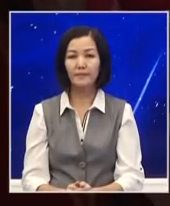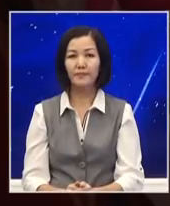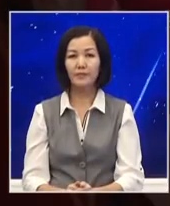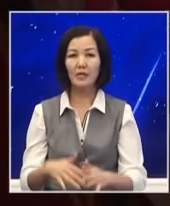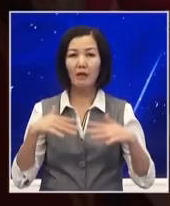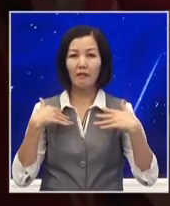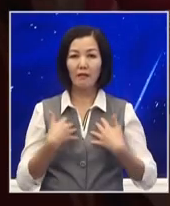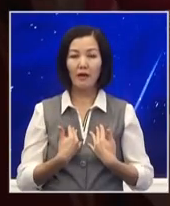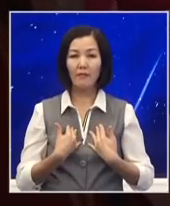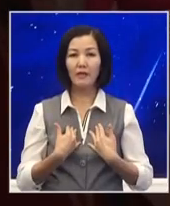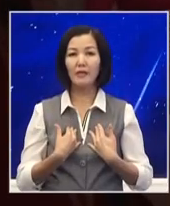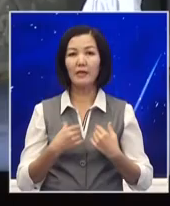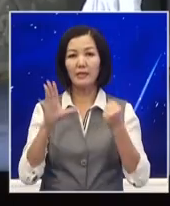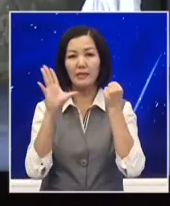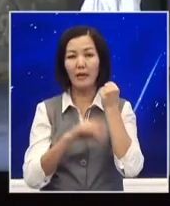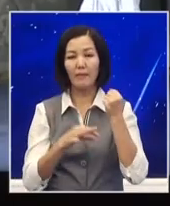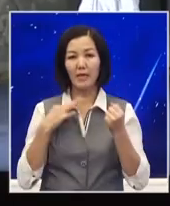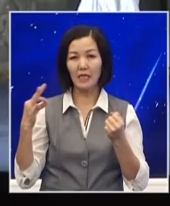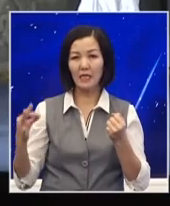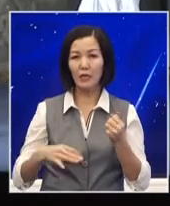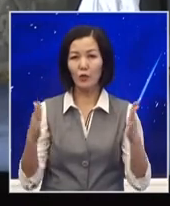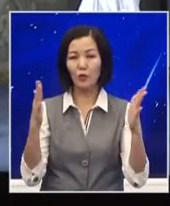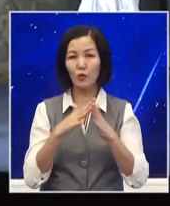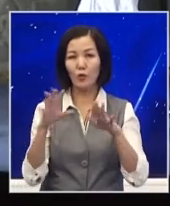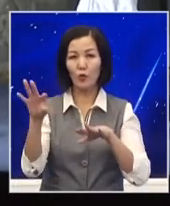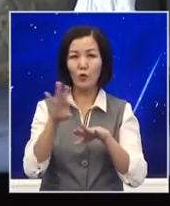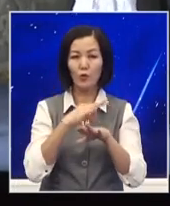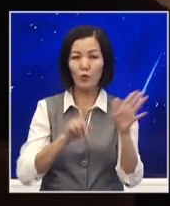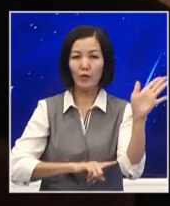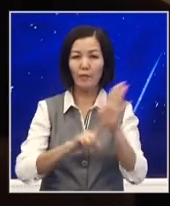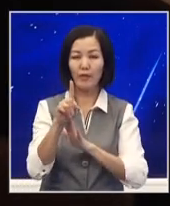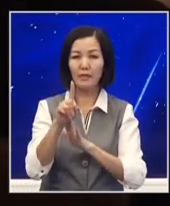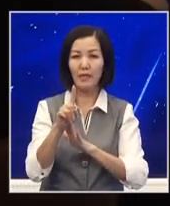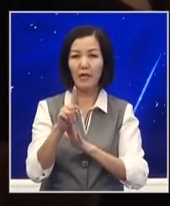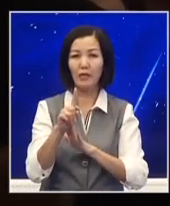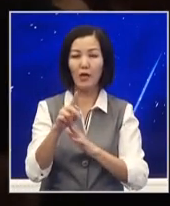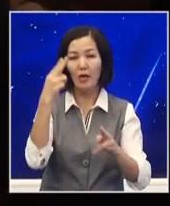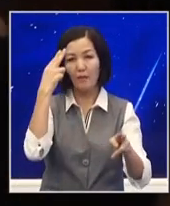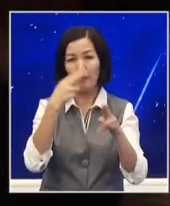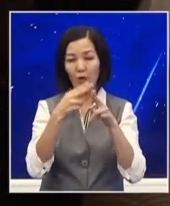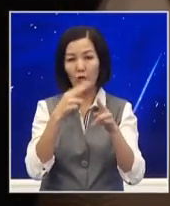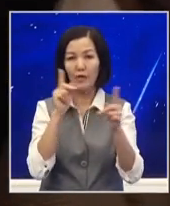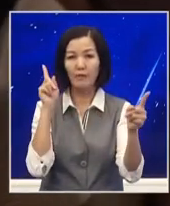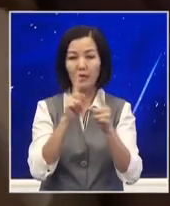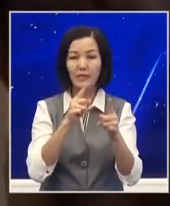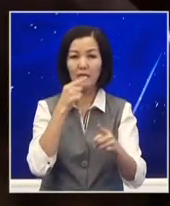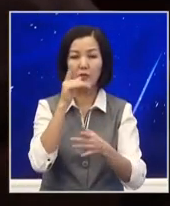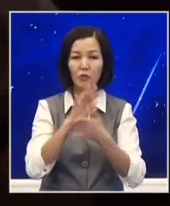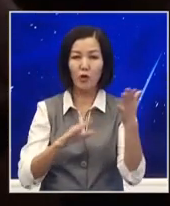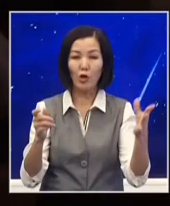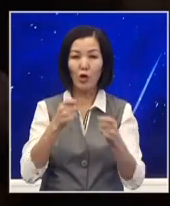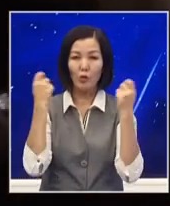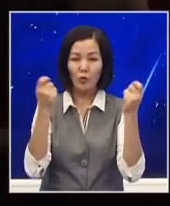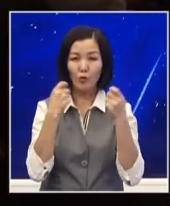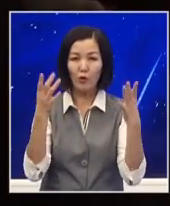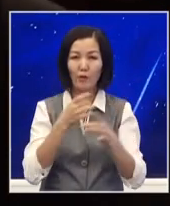Драма Кенжеұлдың шаңыраққа келін әкелуімен басталады. Өзі туған үйлеріне атызын салмай кеткен бауырлардың қауышуымен ұласады. Той-тойлап,